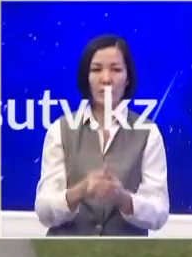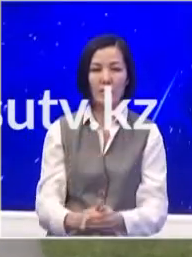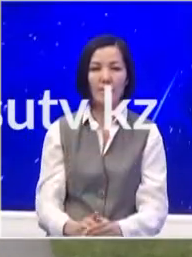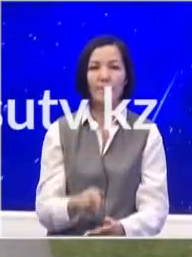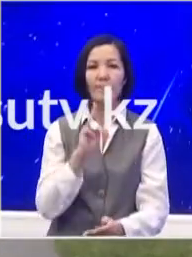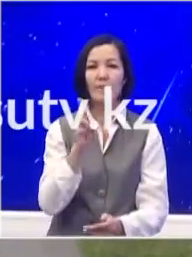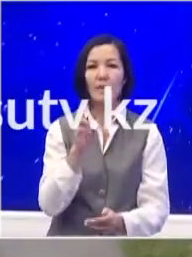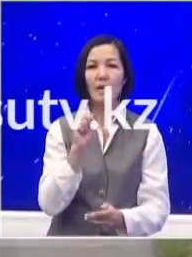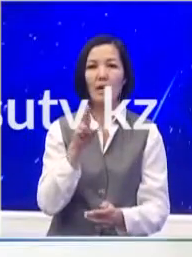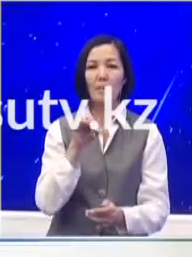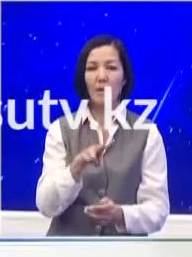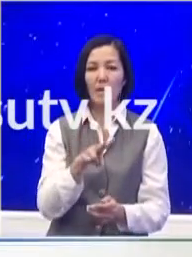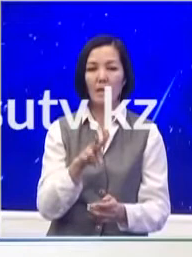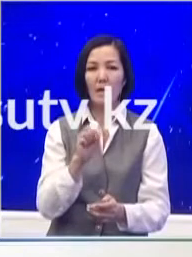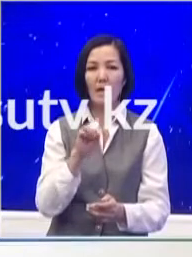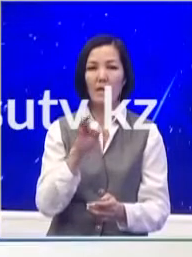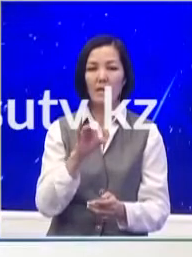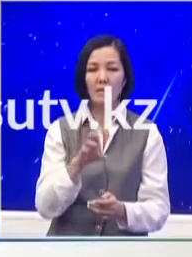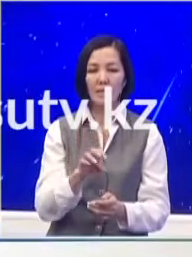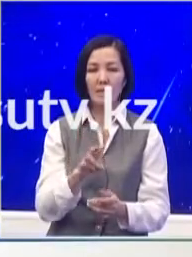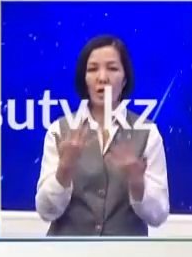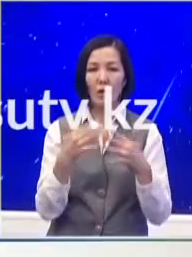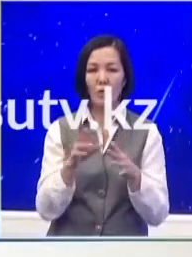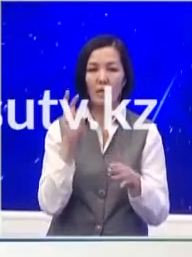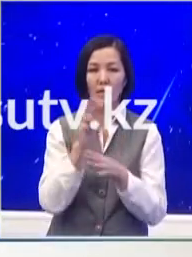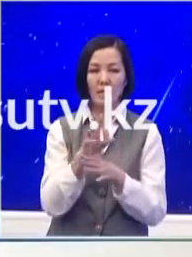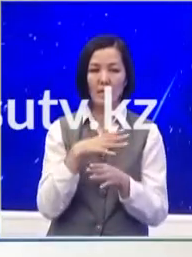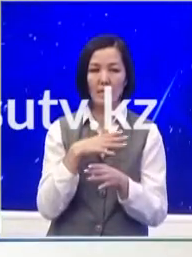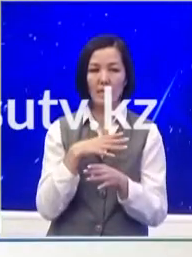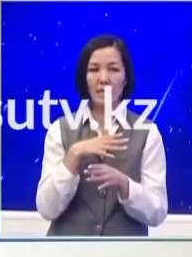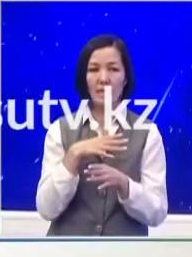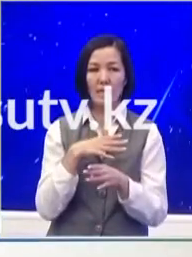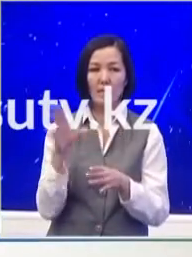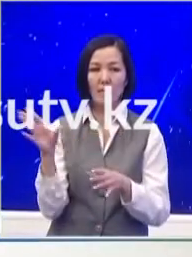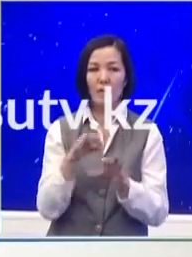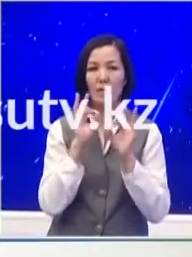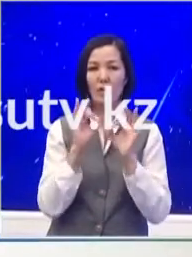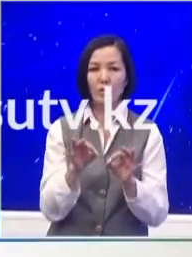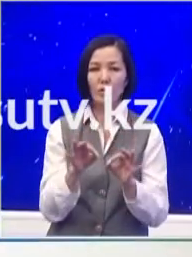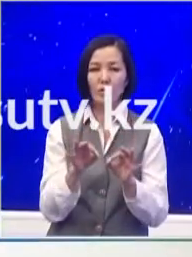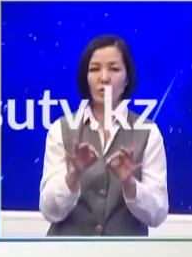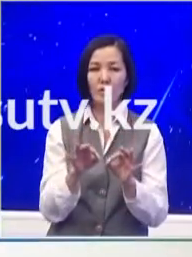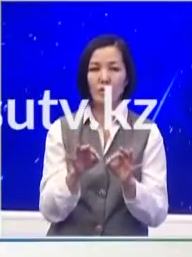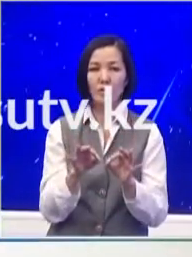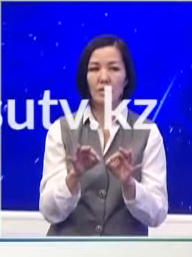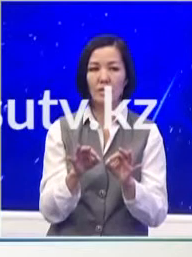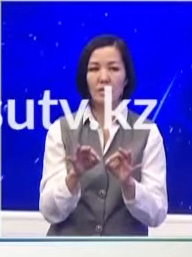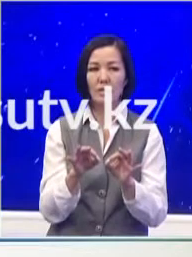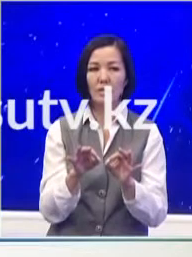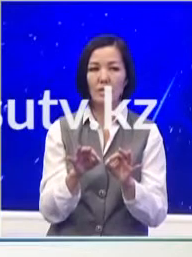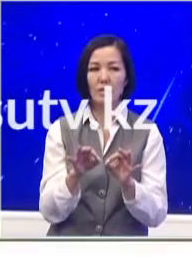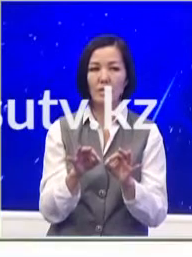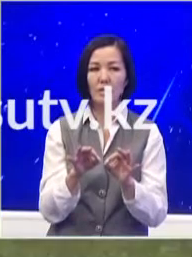қапаларсан Қызылжар ауылынан келдік осы додаға. Дайындық ойдағыдай, бұйырған салым салып жатырмыз.